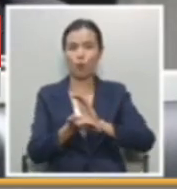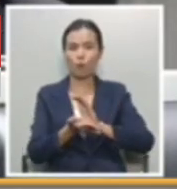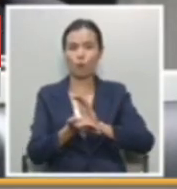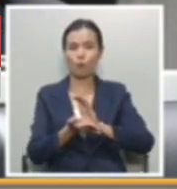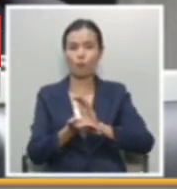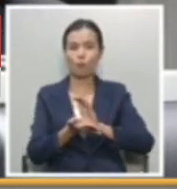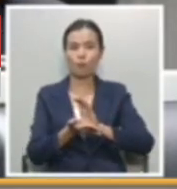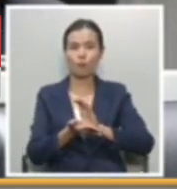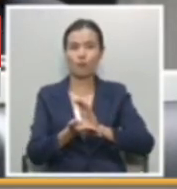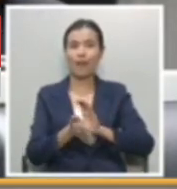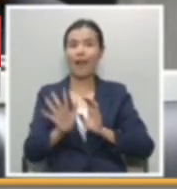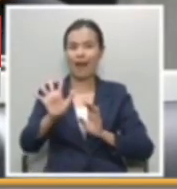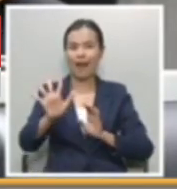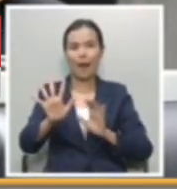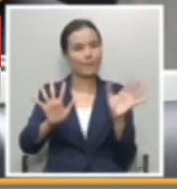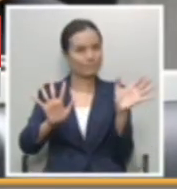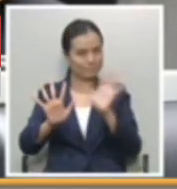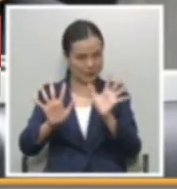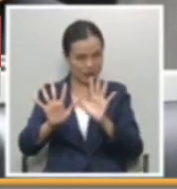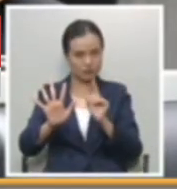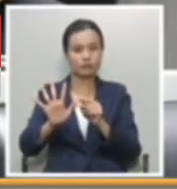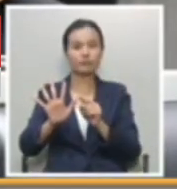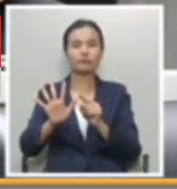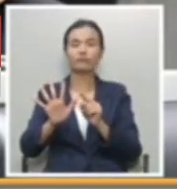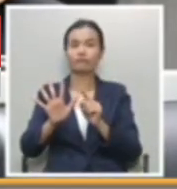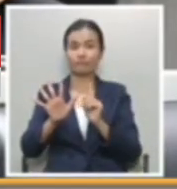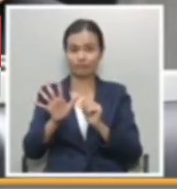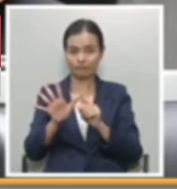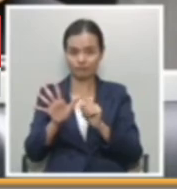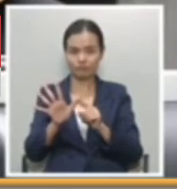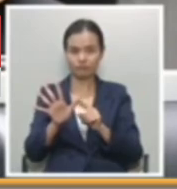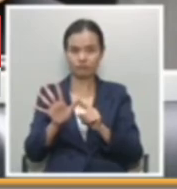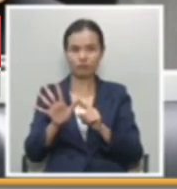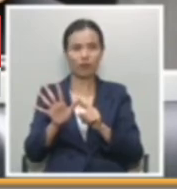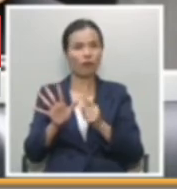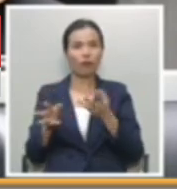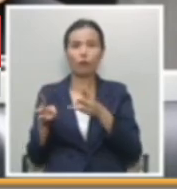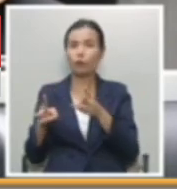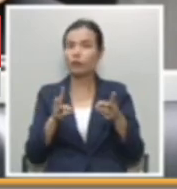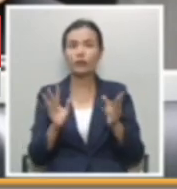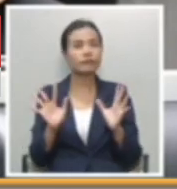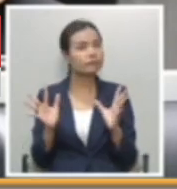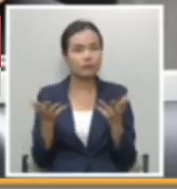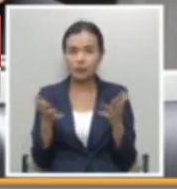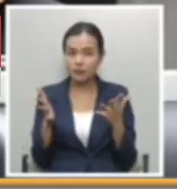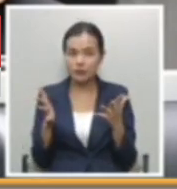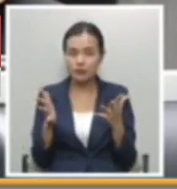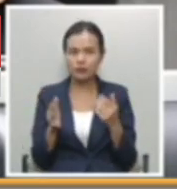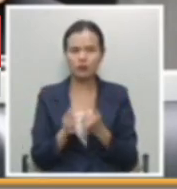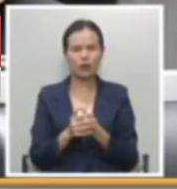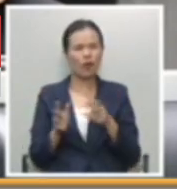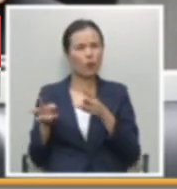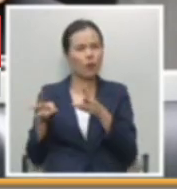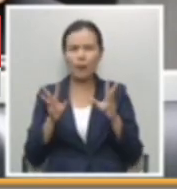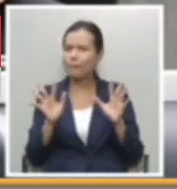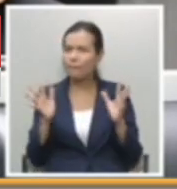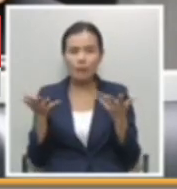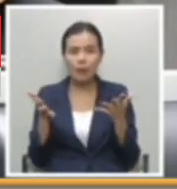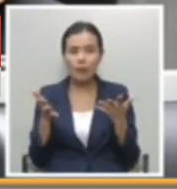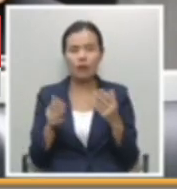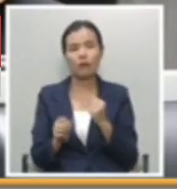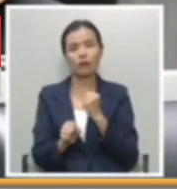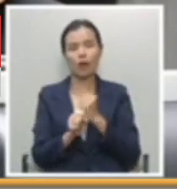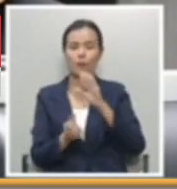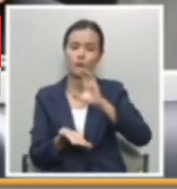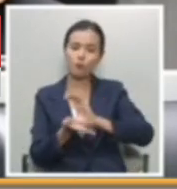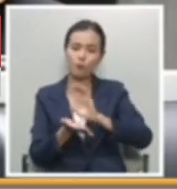ไม่ไม่แรกเนี่ยนะครับคือไม่มีทิศทางถามว่าไม่มีทิศทางอย่างไรการทำงบประมาณ